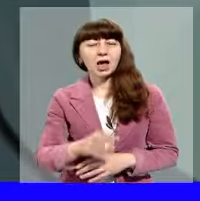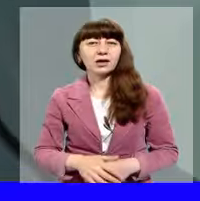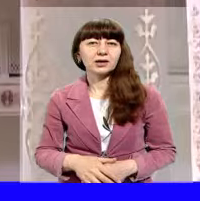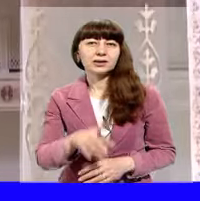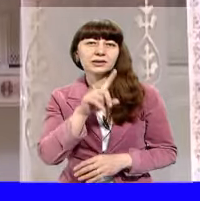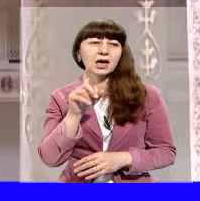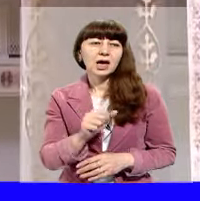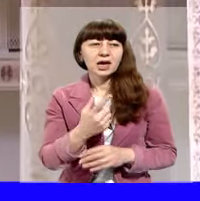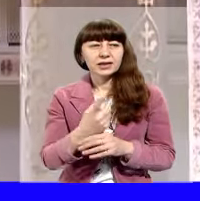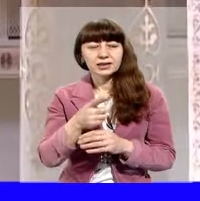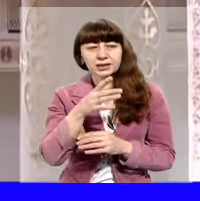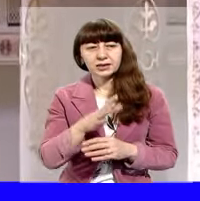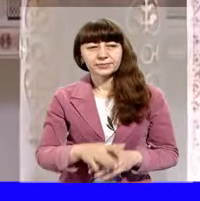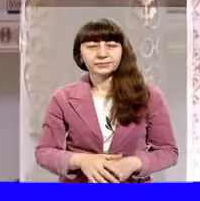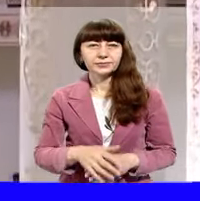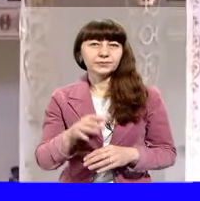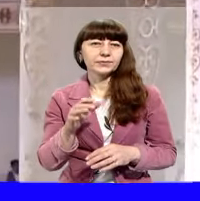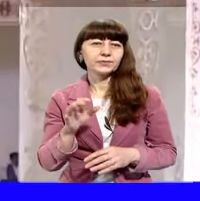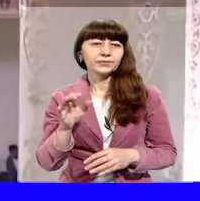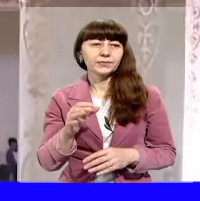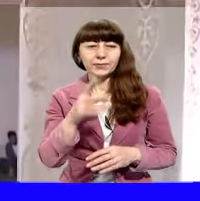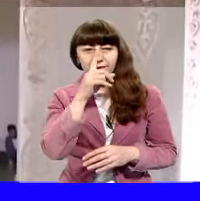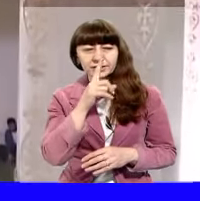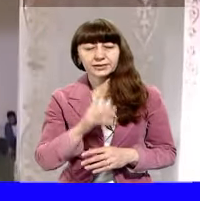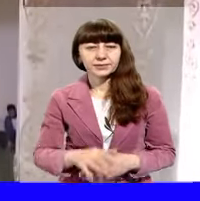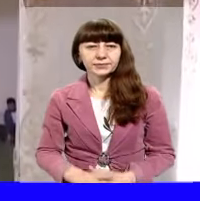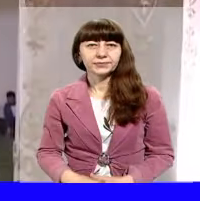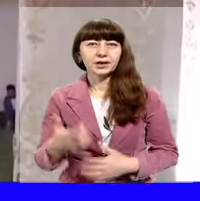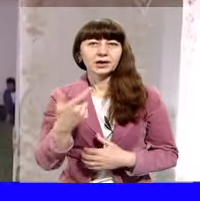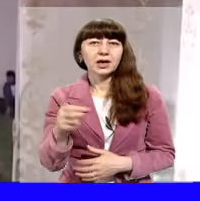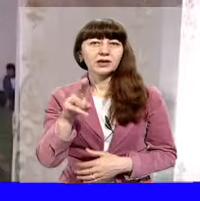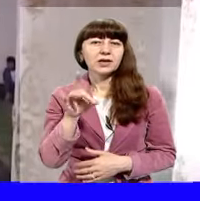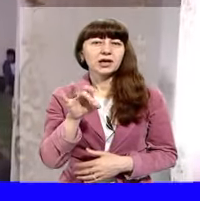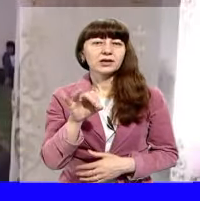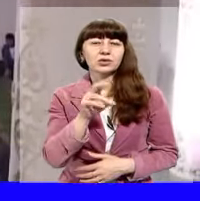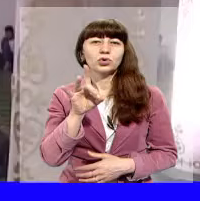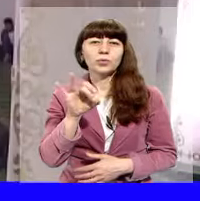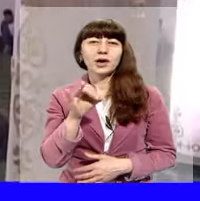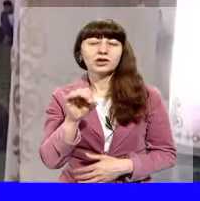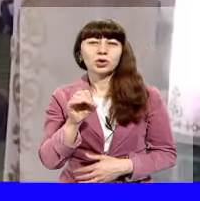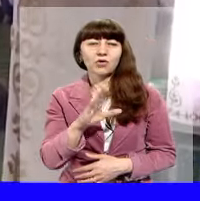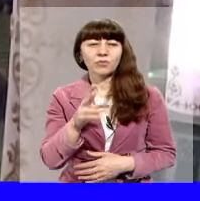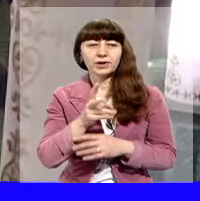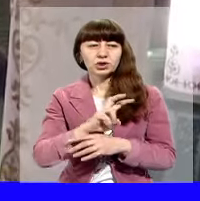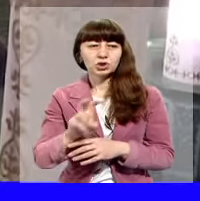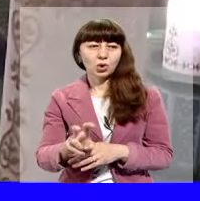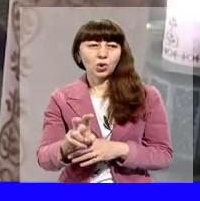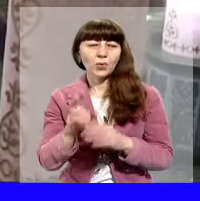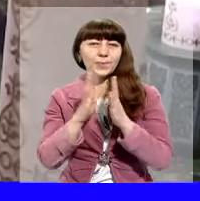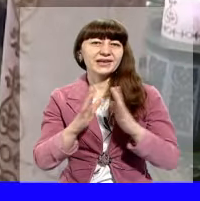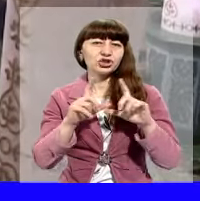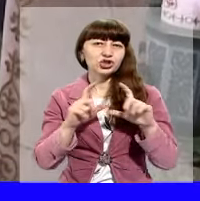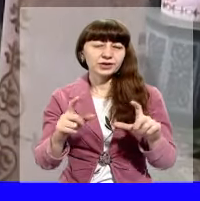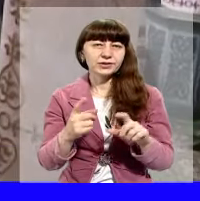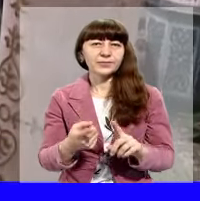амандық болсын. Тоғайдар Нұғыманов та берекелі айдың бірінші күнінде мешітке арнайы келген. Қасиетті айда мұсылман баласы